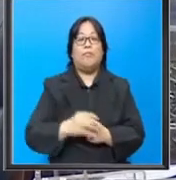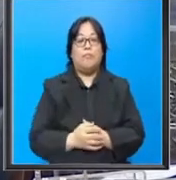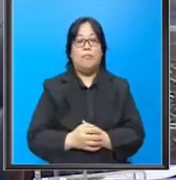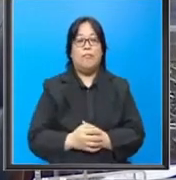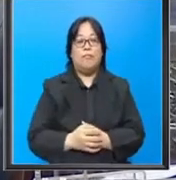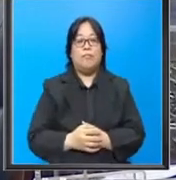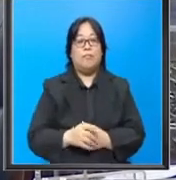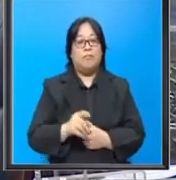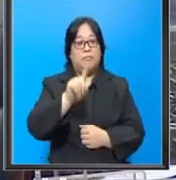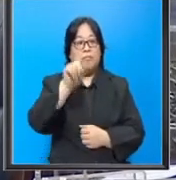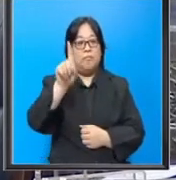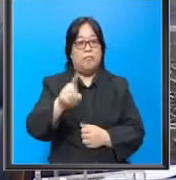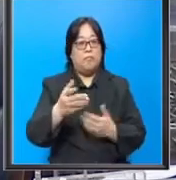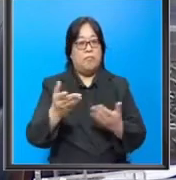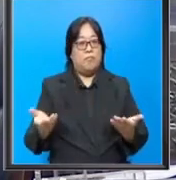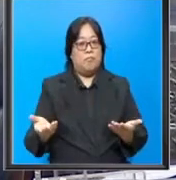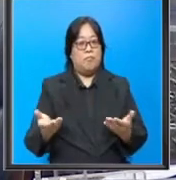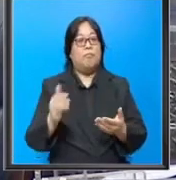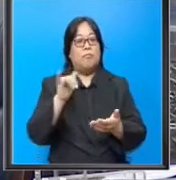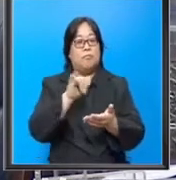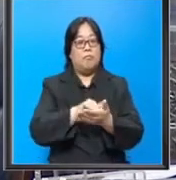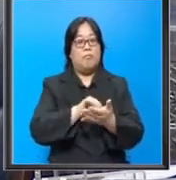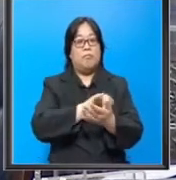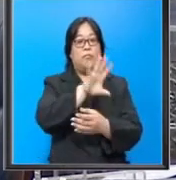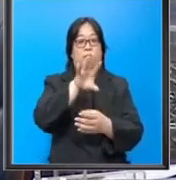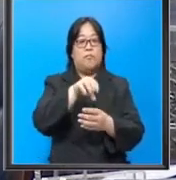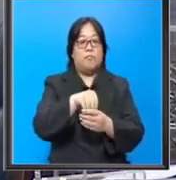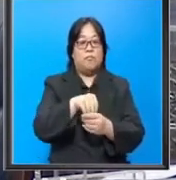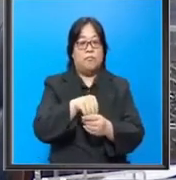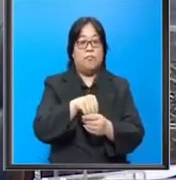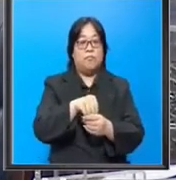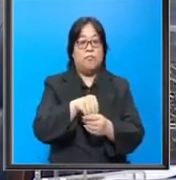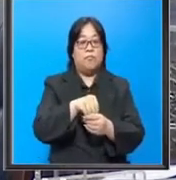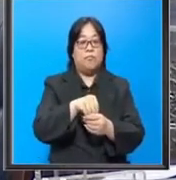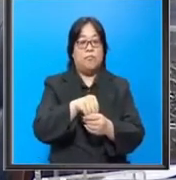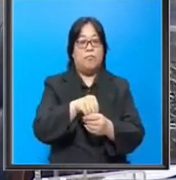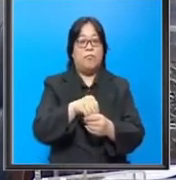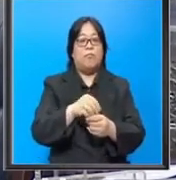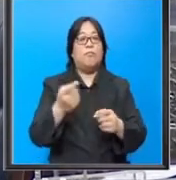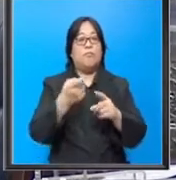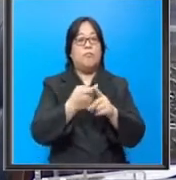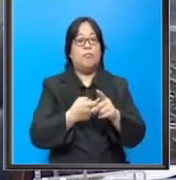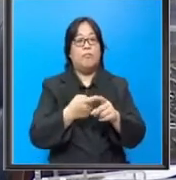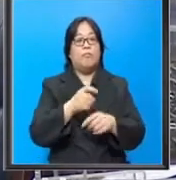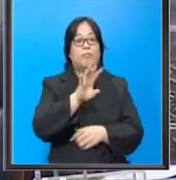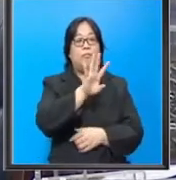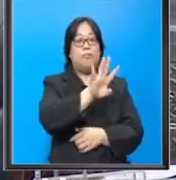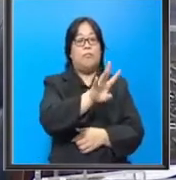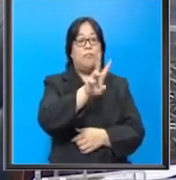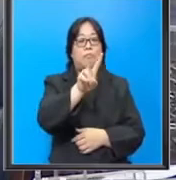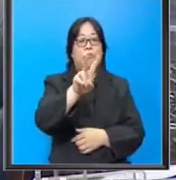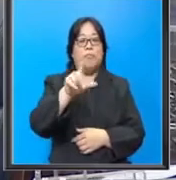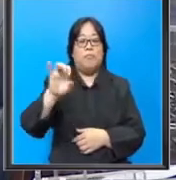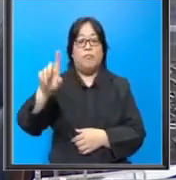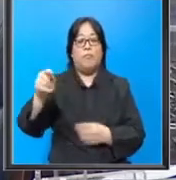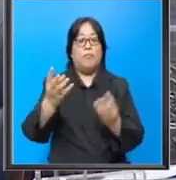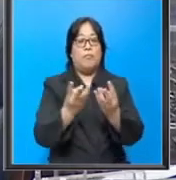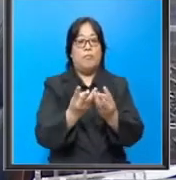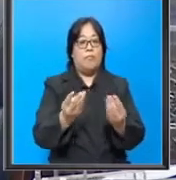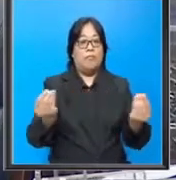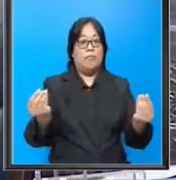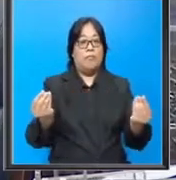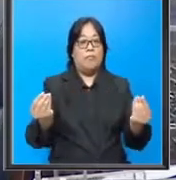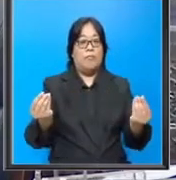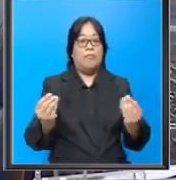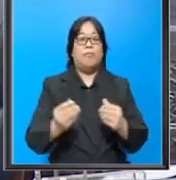Hai adakah ini termasuk Hai daripada 40 dulu tanah